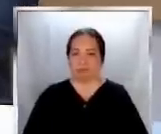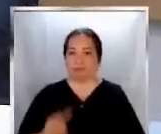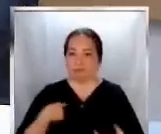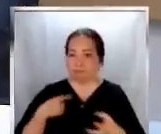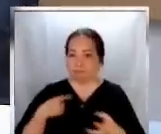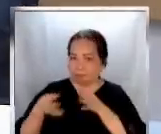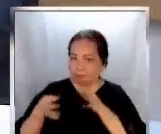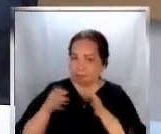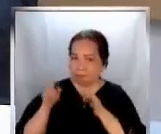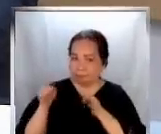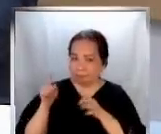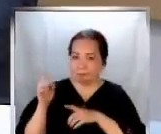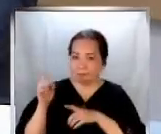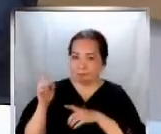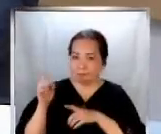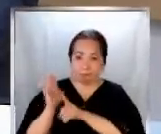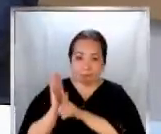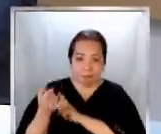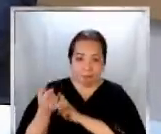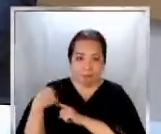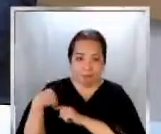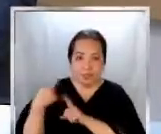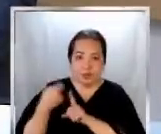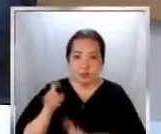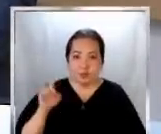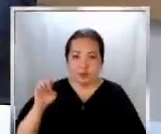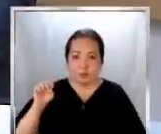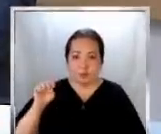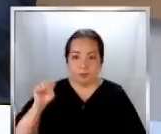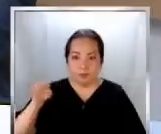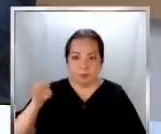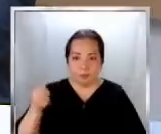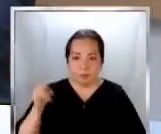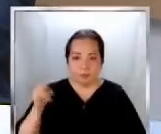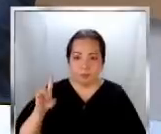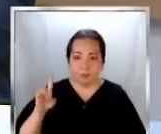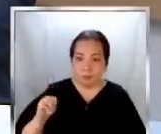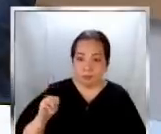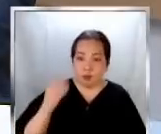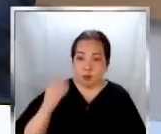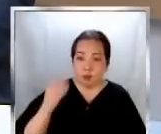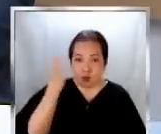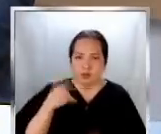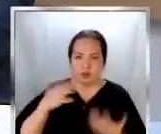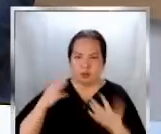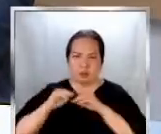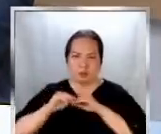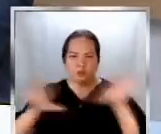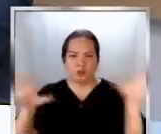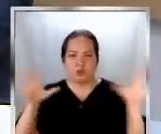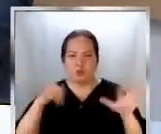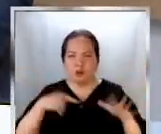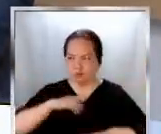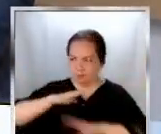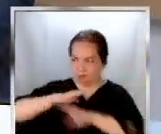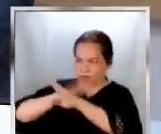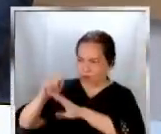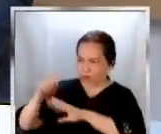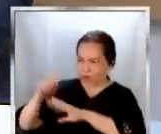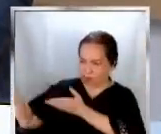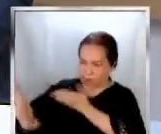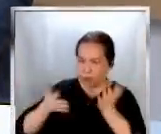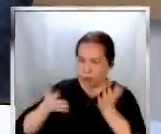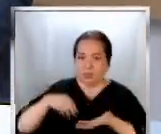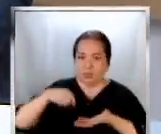ng barangay sa San Jose del Monte, Bulacan, na nag-viral matapos harangin ng delivery ng lugaw na anyay hindi naman essential. Sabi